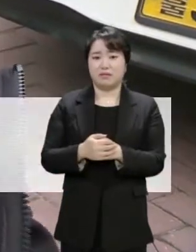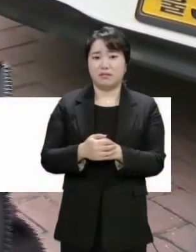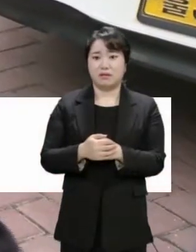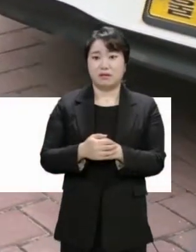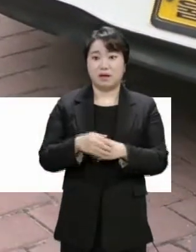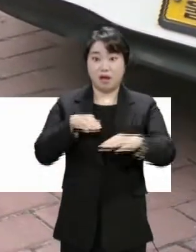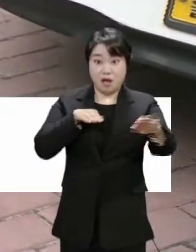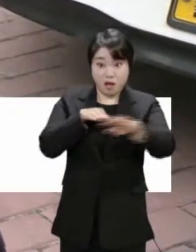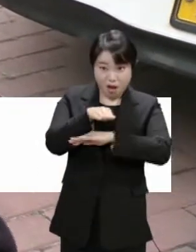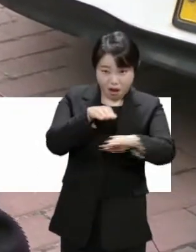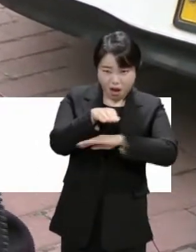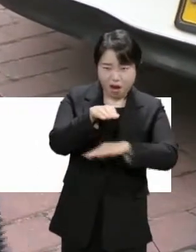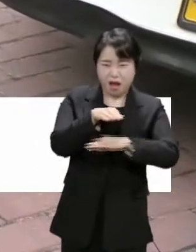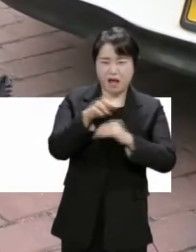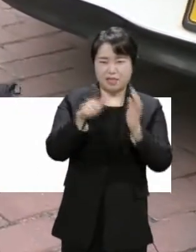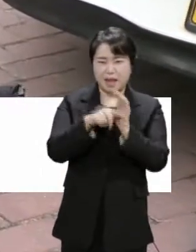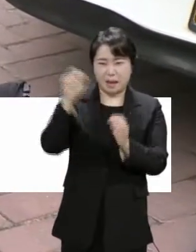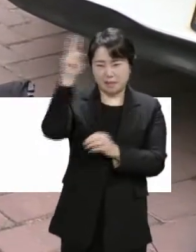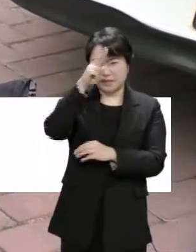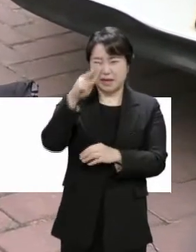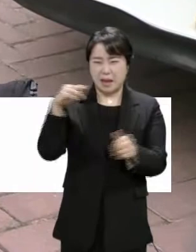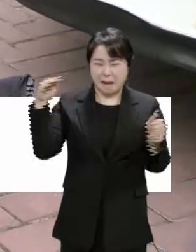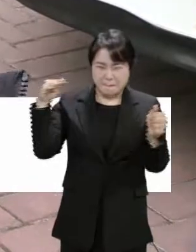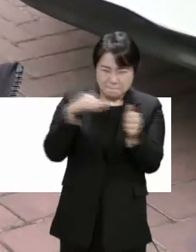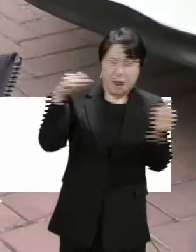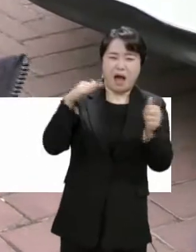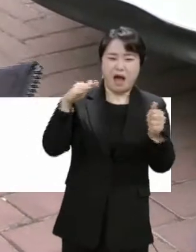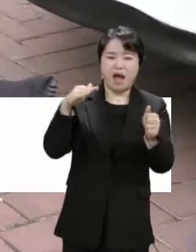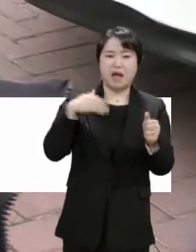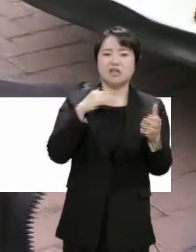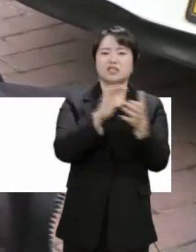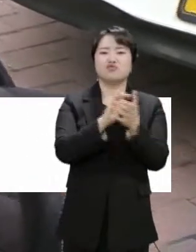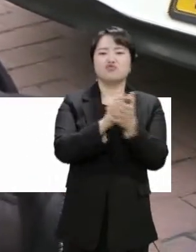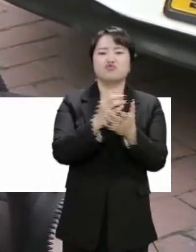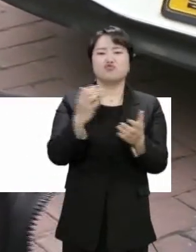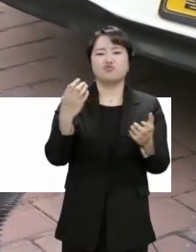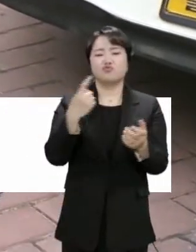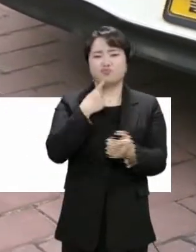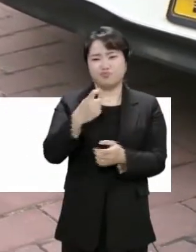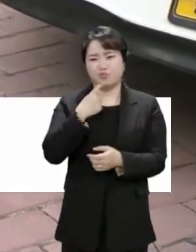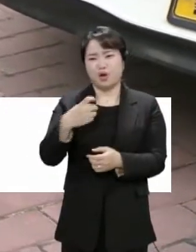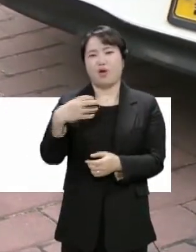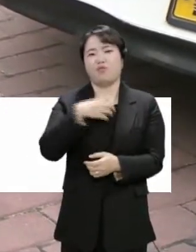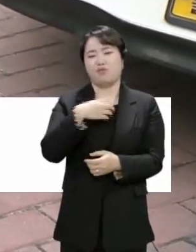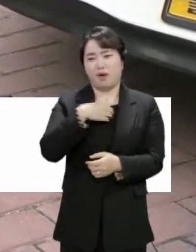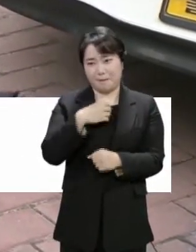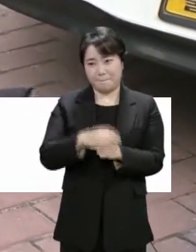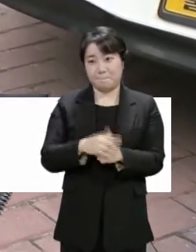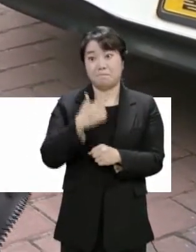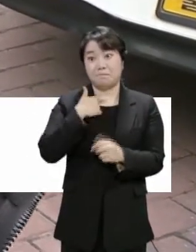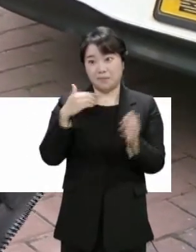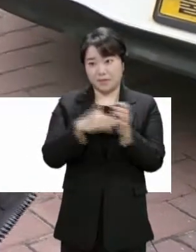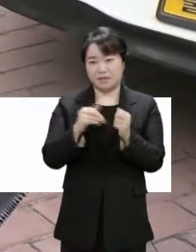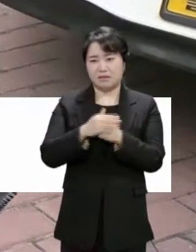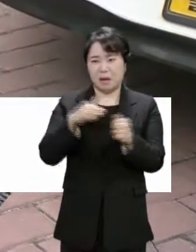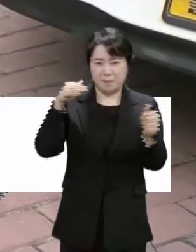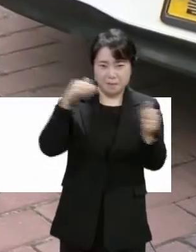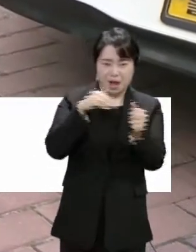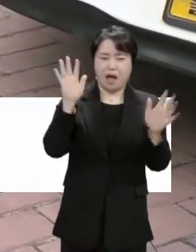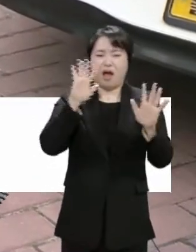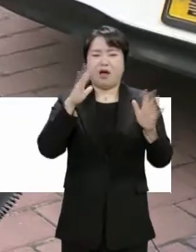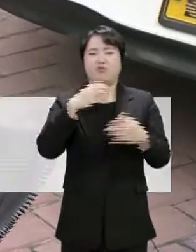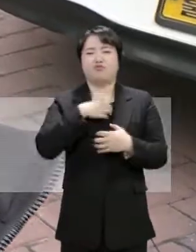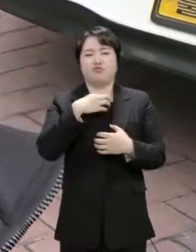우리 지나가고 있는데 크게 빡 부딪혀가지고 친구들도 위험하고 저희들도 위험하고 그래서 사고가 많이 안